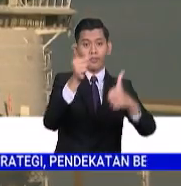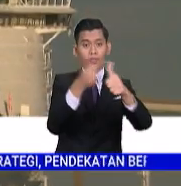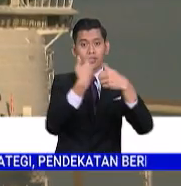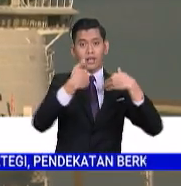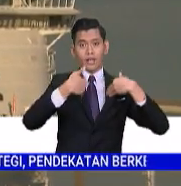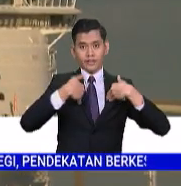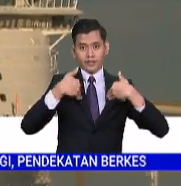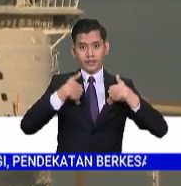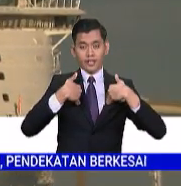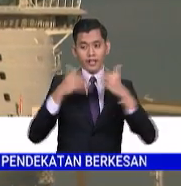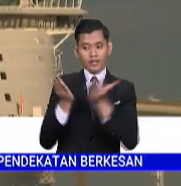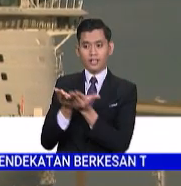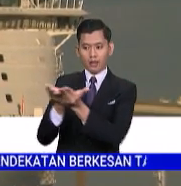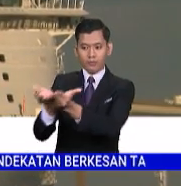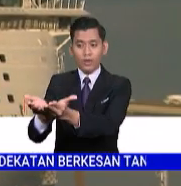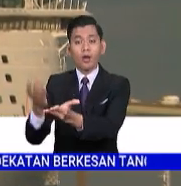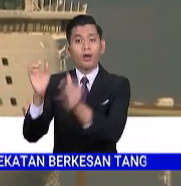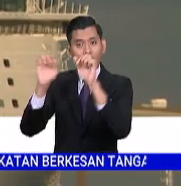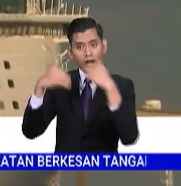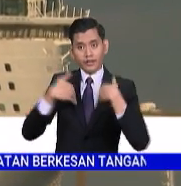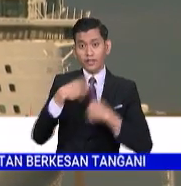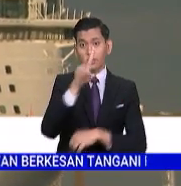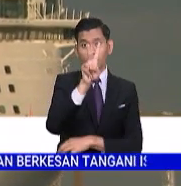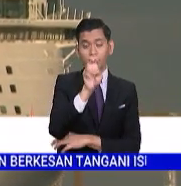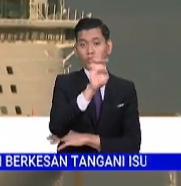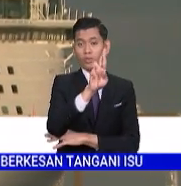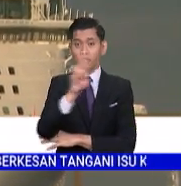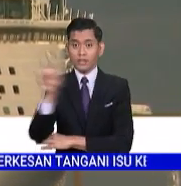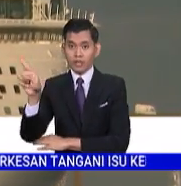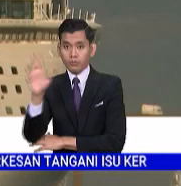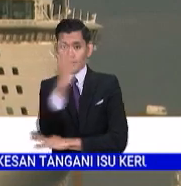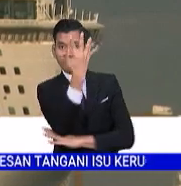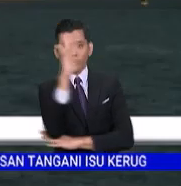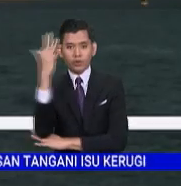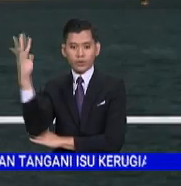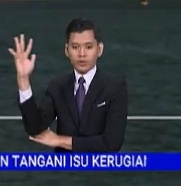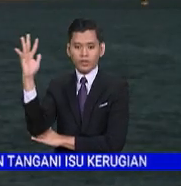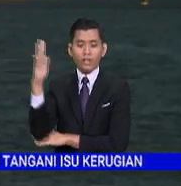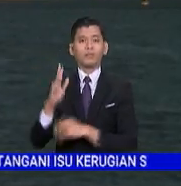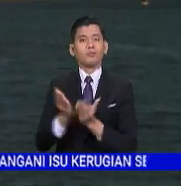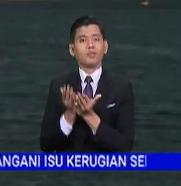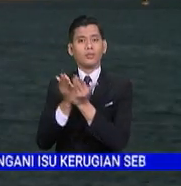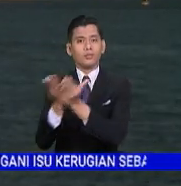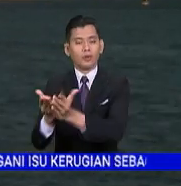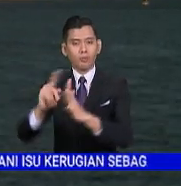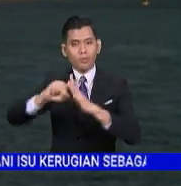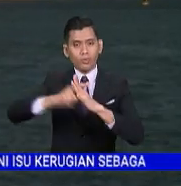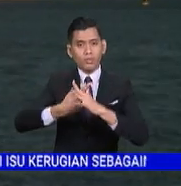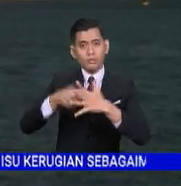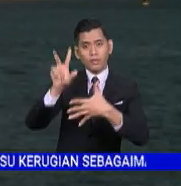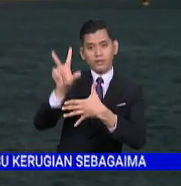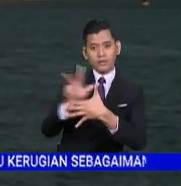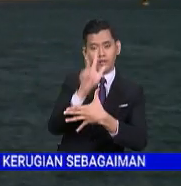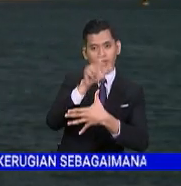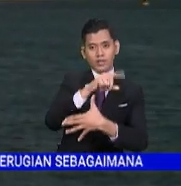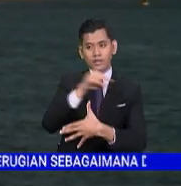yang menempatkan lebih 20,000 tumbuh-tumbuhan. Pelayaran akan bermula pada Mac hingga November tahun depan